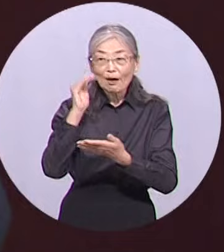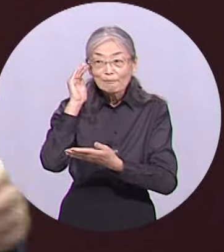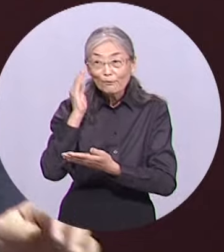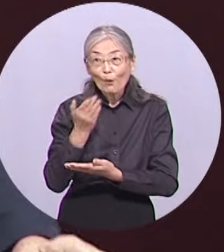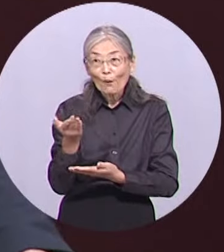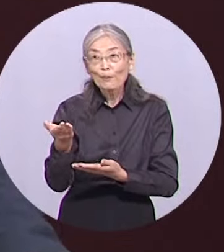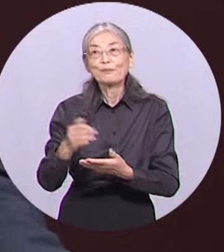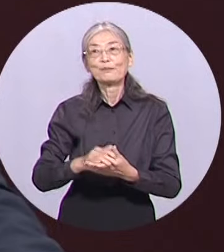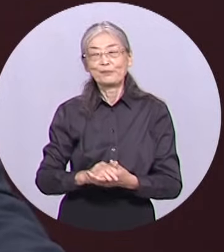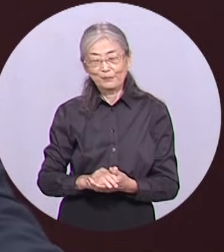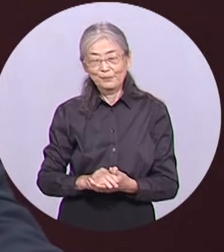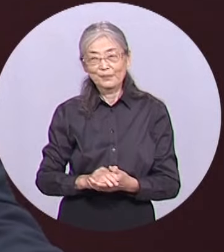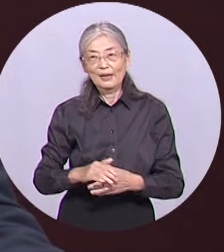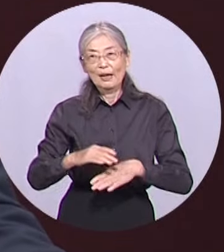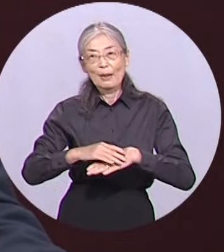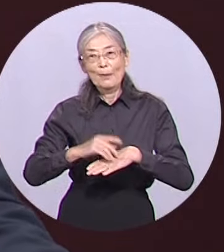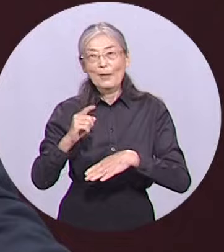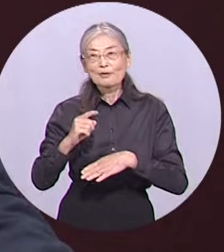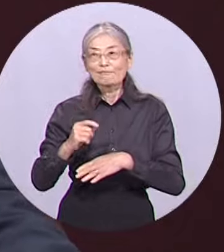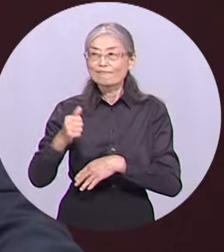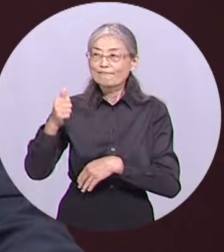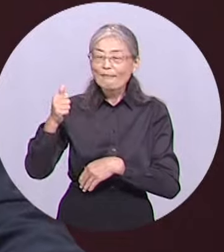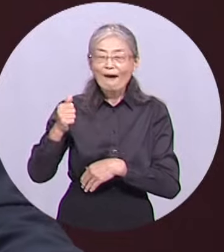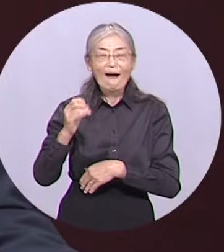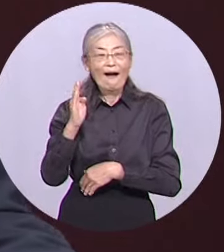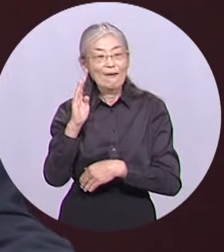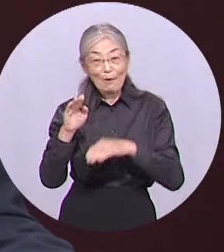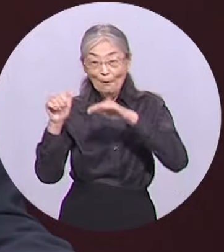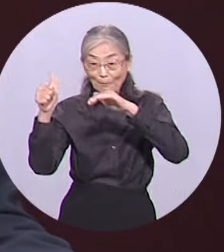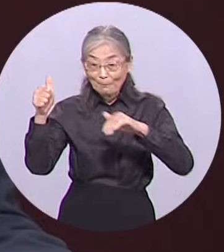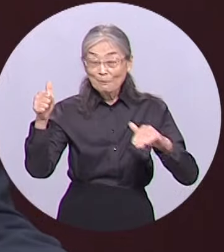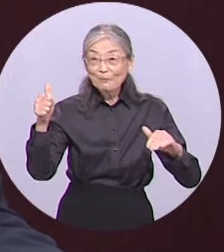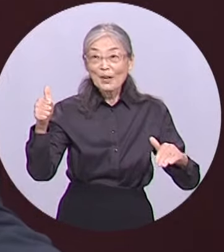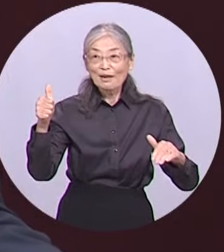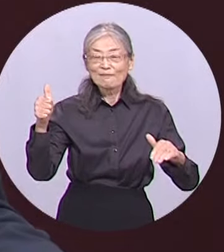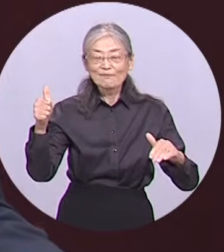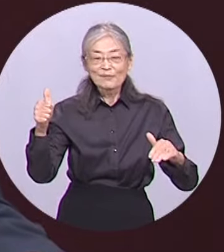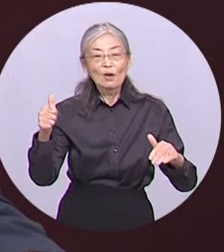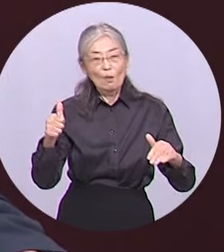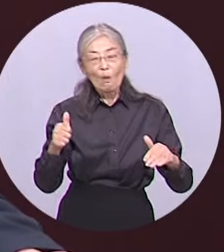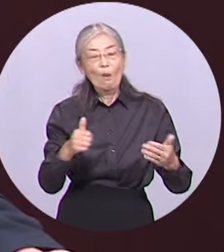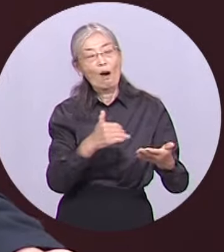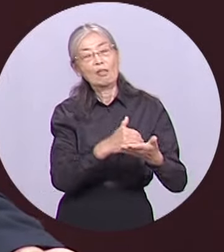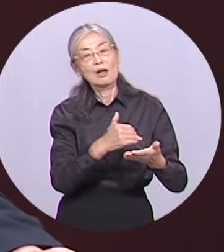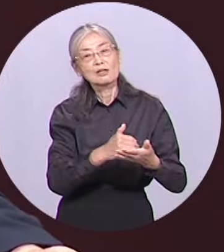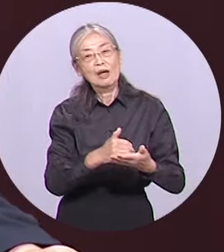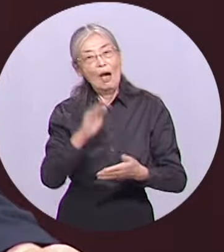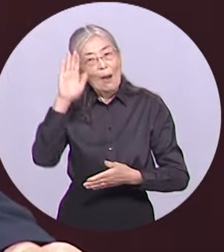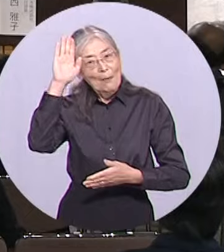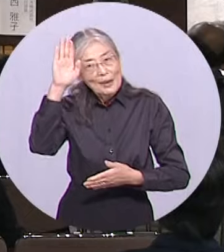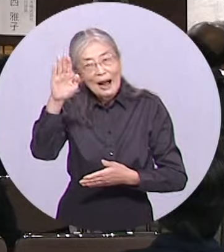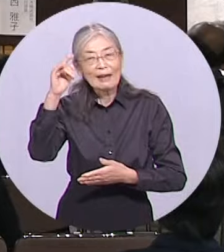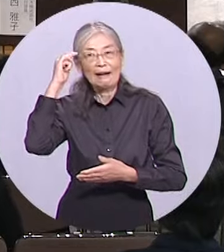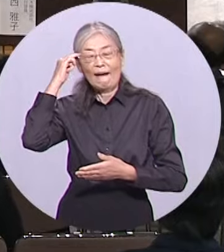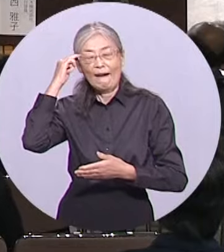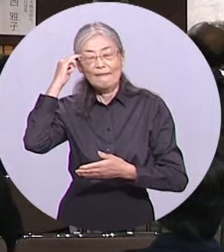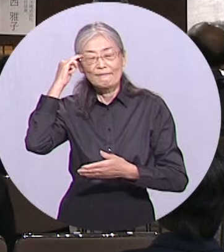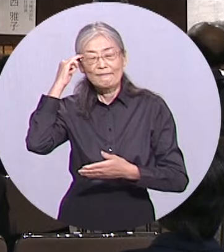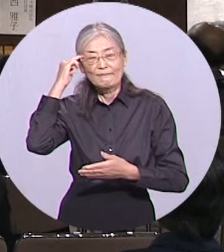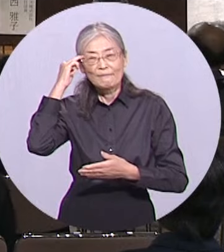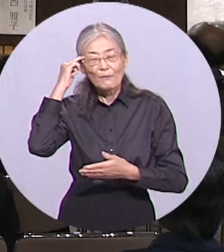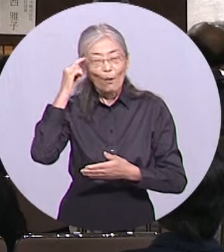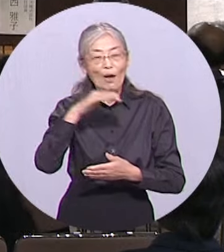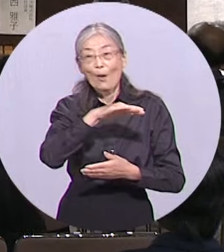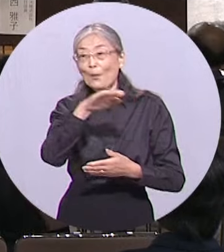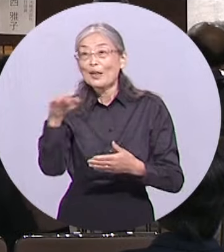か。 最初に渋沢健さんがお話をされたですね、現状に満足しない未来志向、これが今3社の皆さん